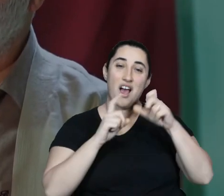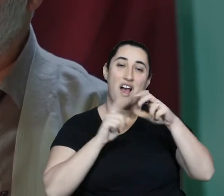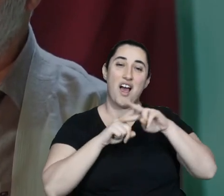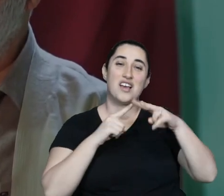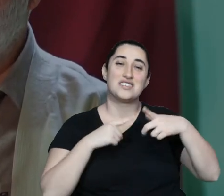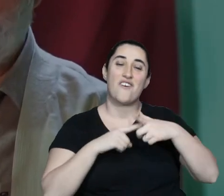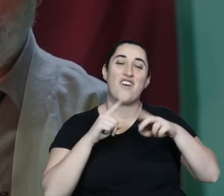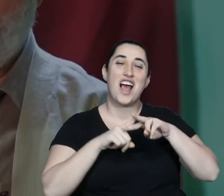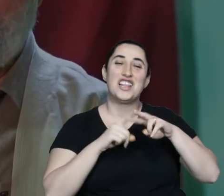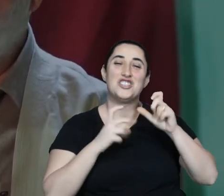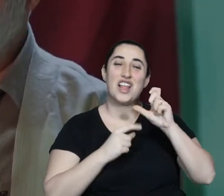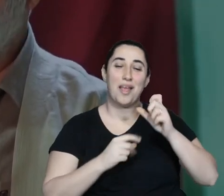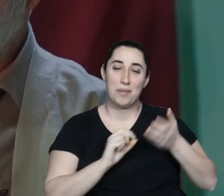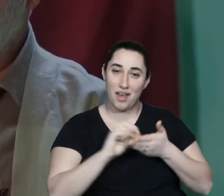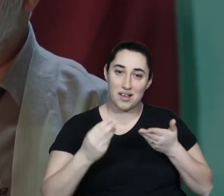Halet Çelebi.